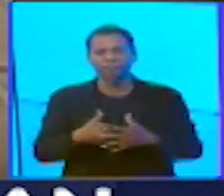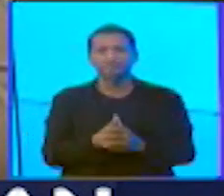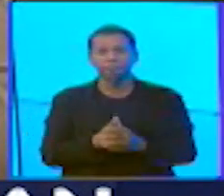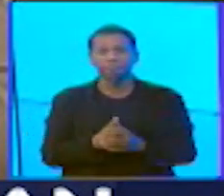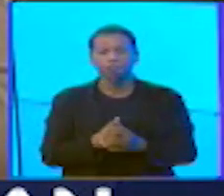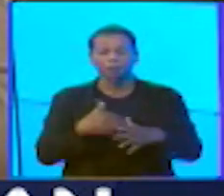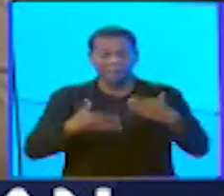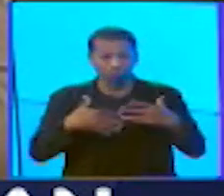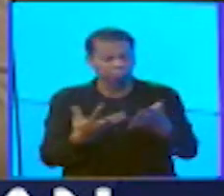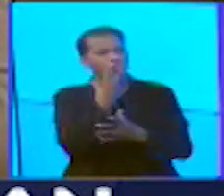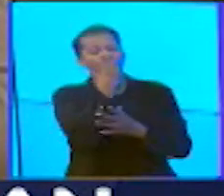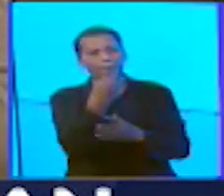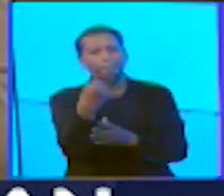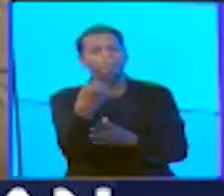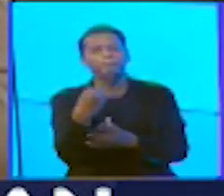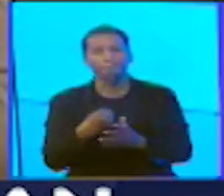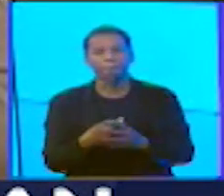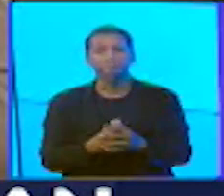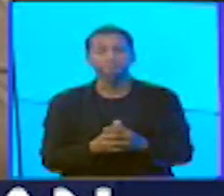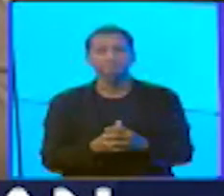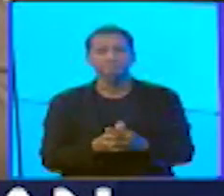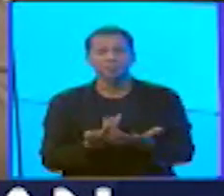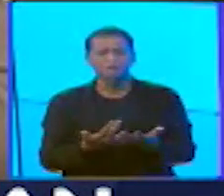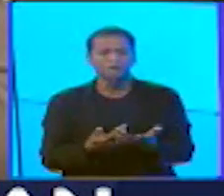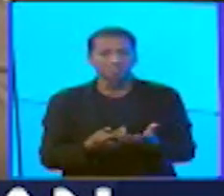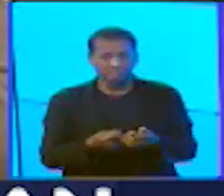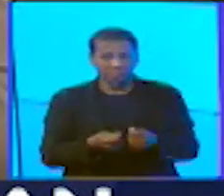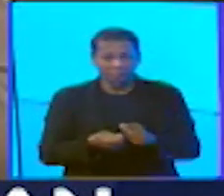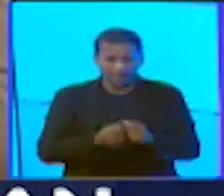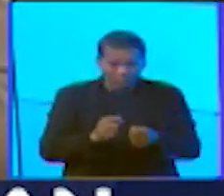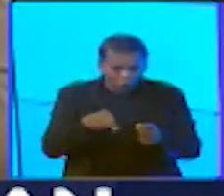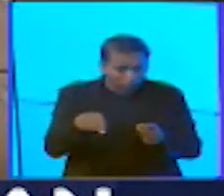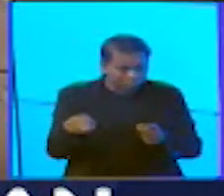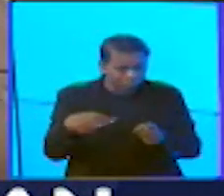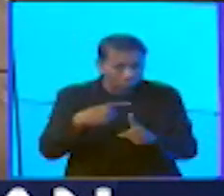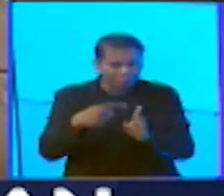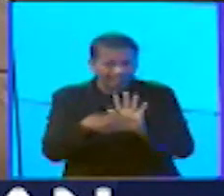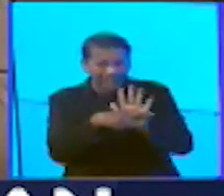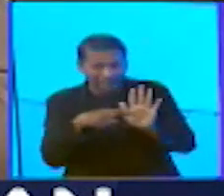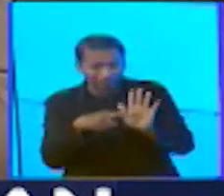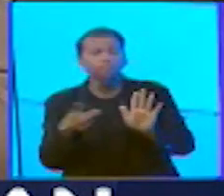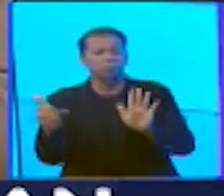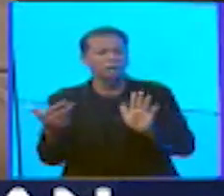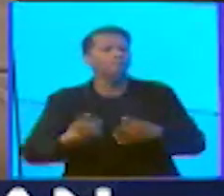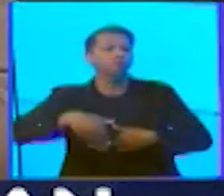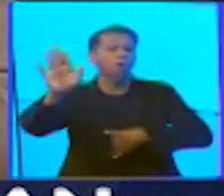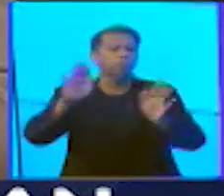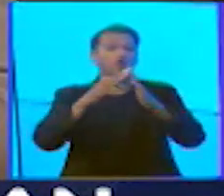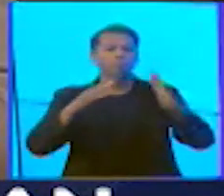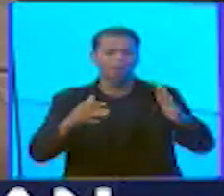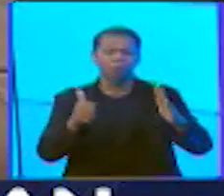kalau nanti negatif Kita akan pulangkan Hai tetapi positif akan kita rawat jangan ini menjadi